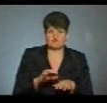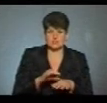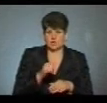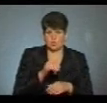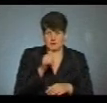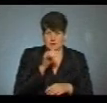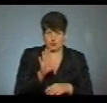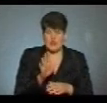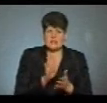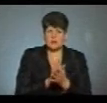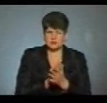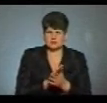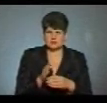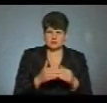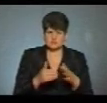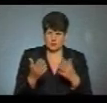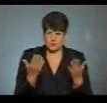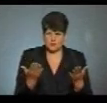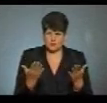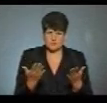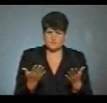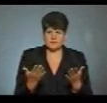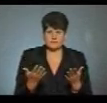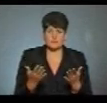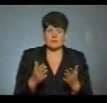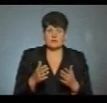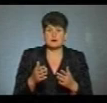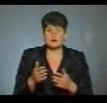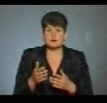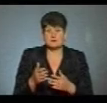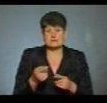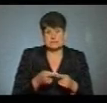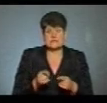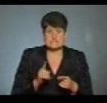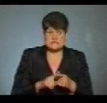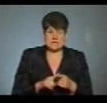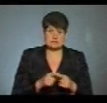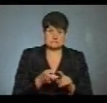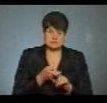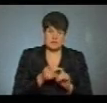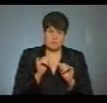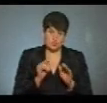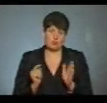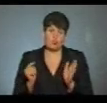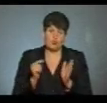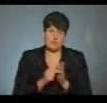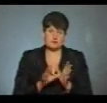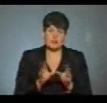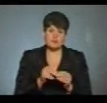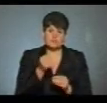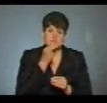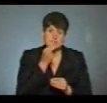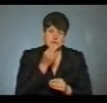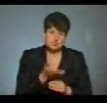Але з брудними руками, з забрудненими, контамінованими руками цей вірус може потрапити разом із їжею.